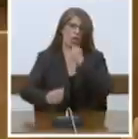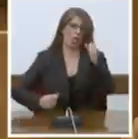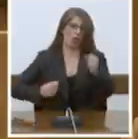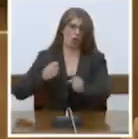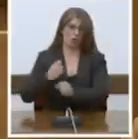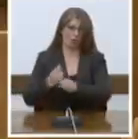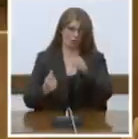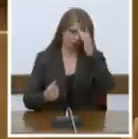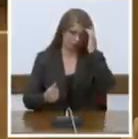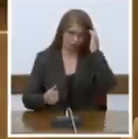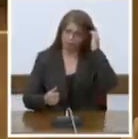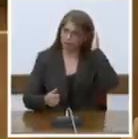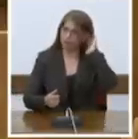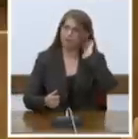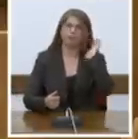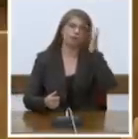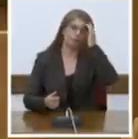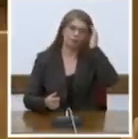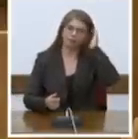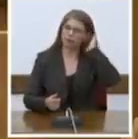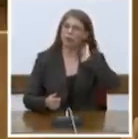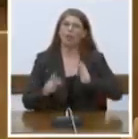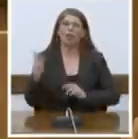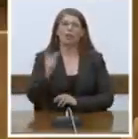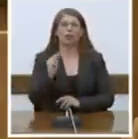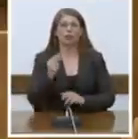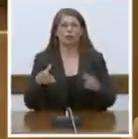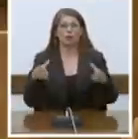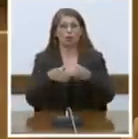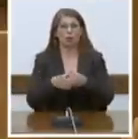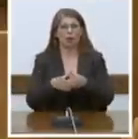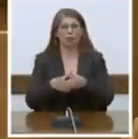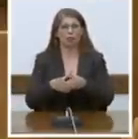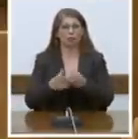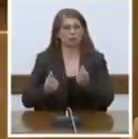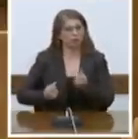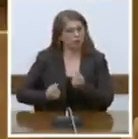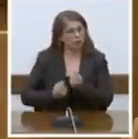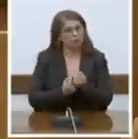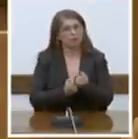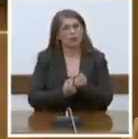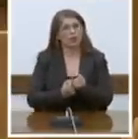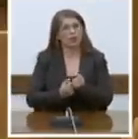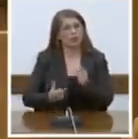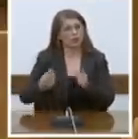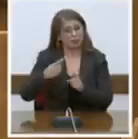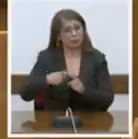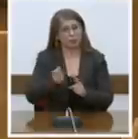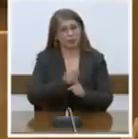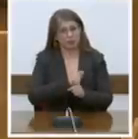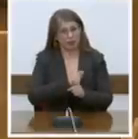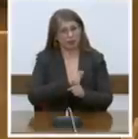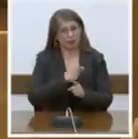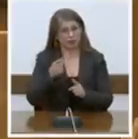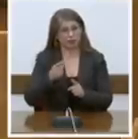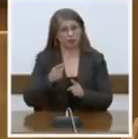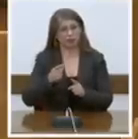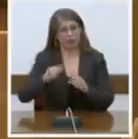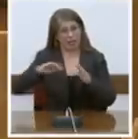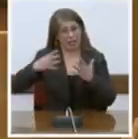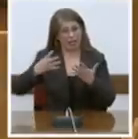Η κοινοβουλευτική μας ομάδα θα ενισχυθεί και θα συμπληρωθεί, πιστεύω, και με την 9η έδρα που